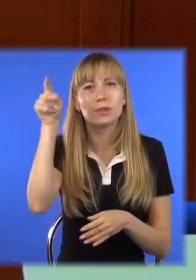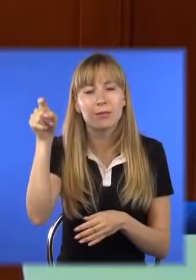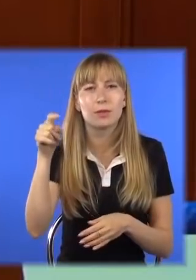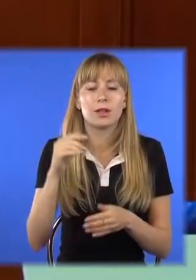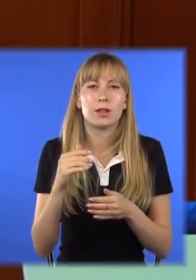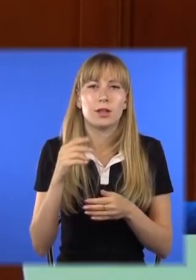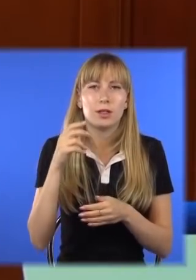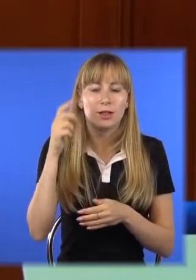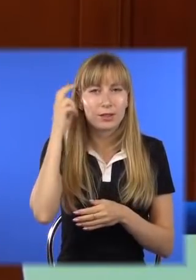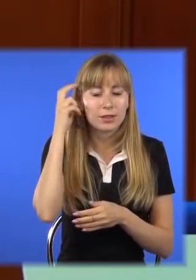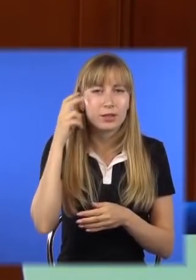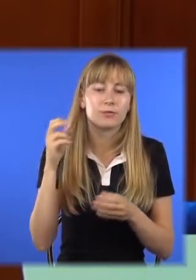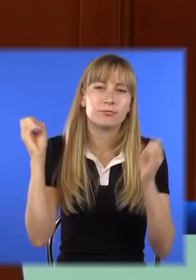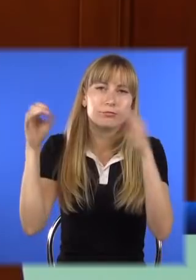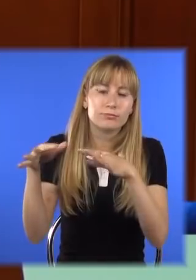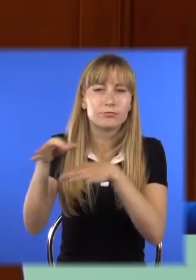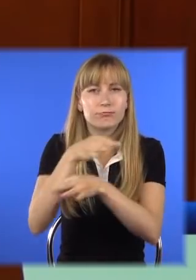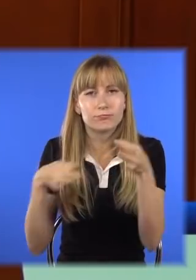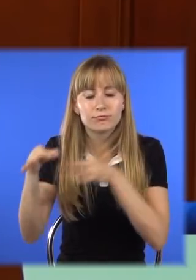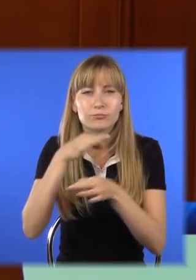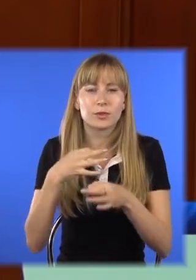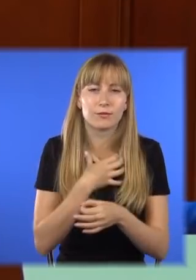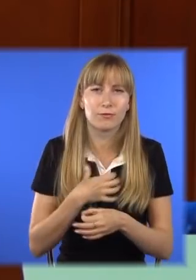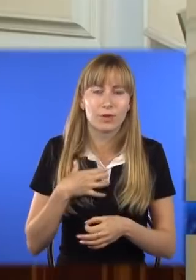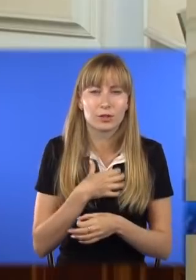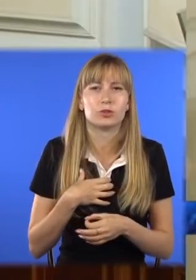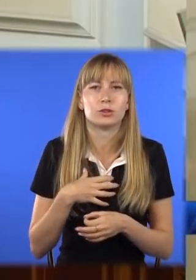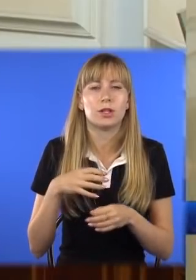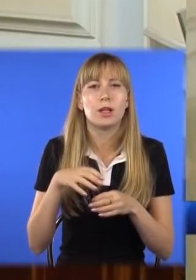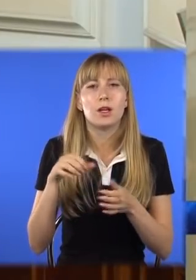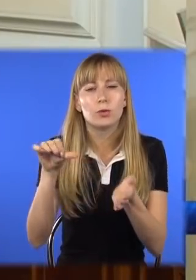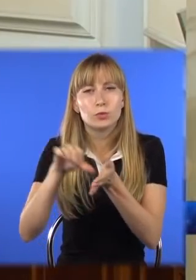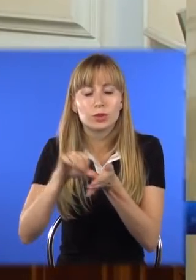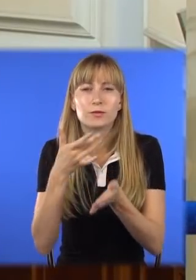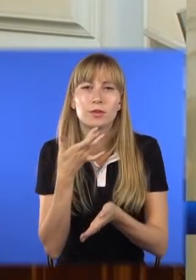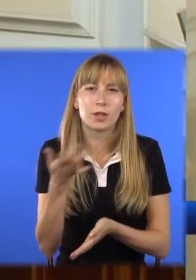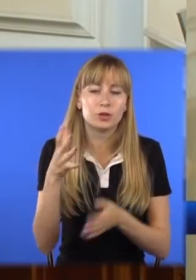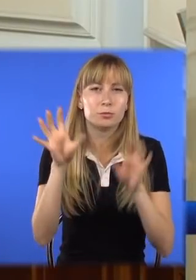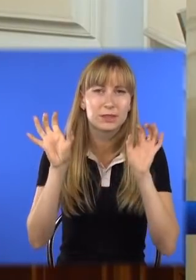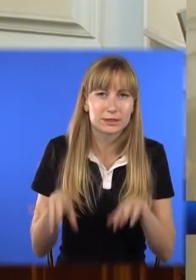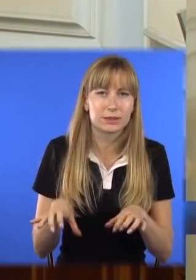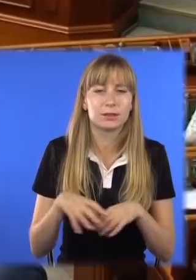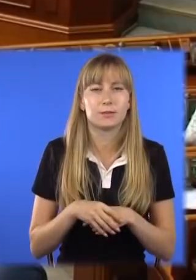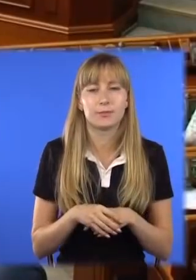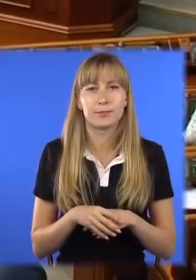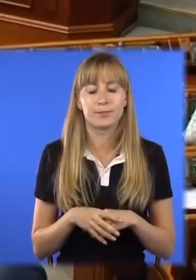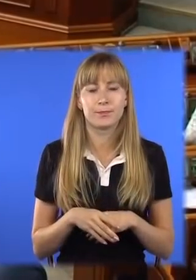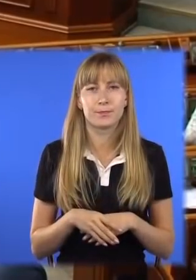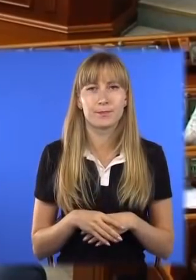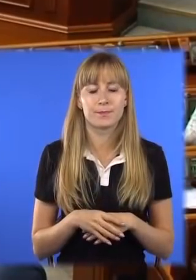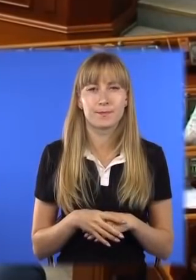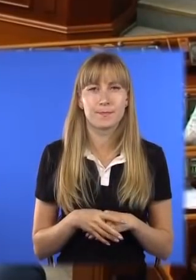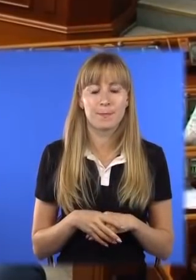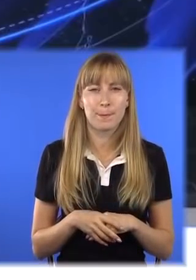обговорювали важливі питання обороноздатності країни та ситуацію з Кримом. Юлія Ємельянова, Ганна Штонда, Миколина Чепуренко, Перший